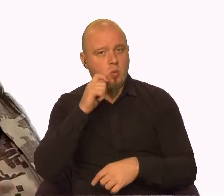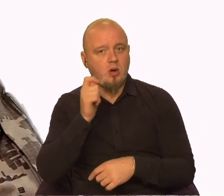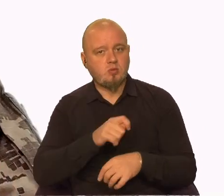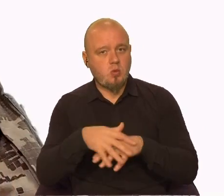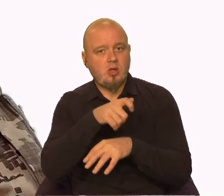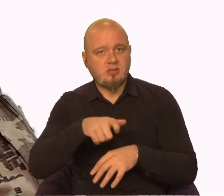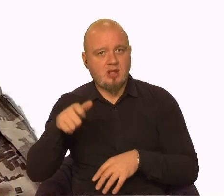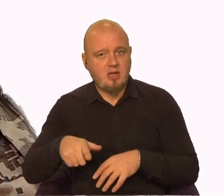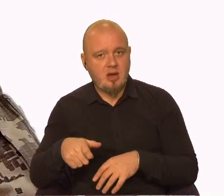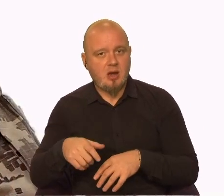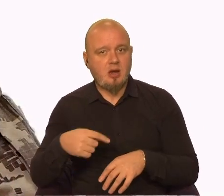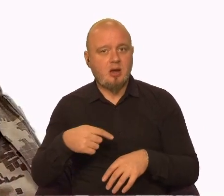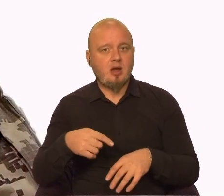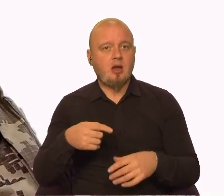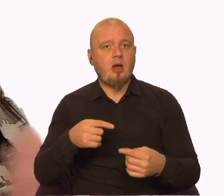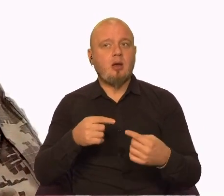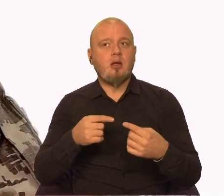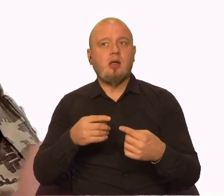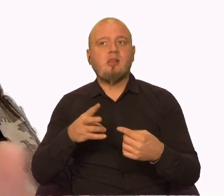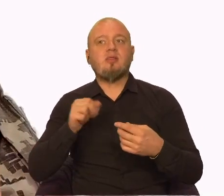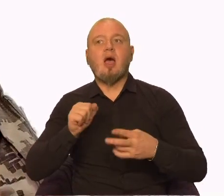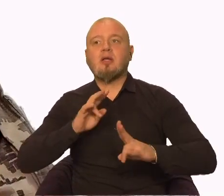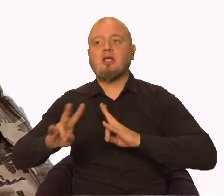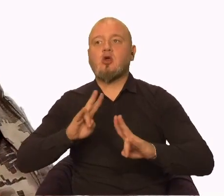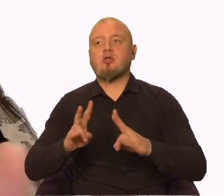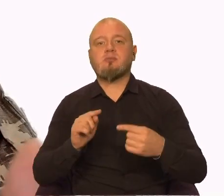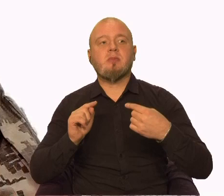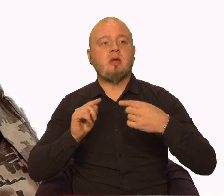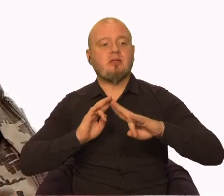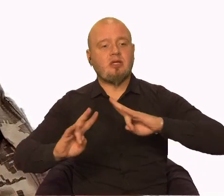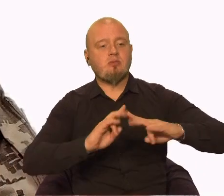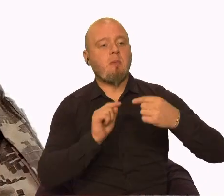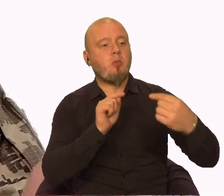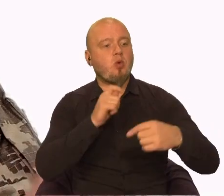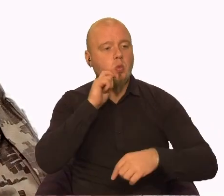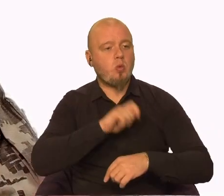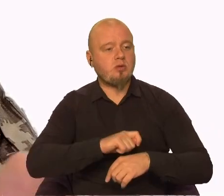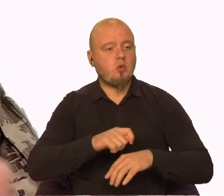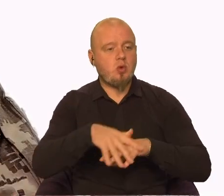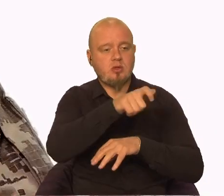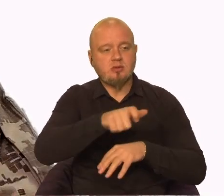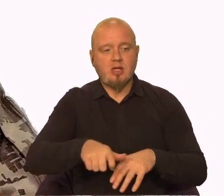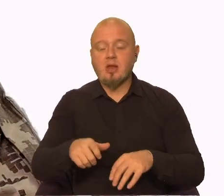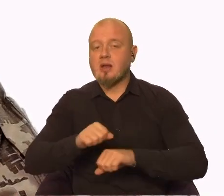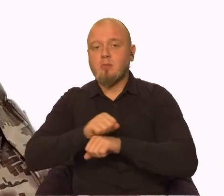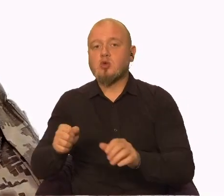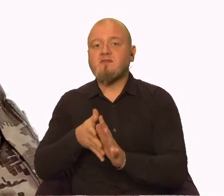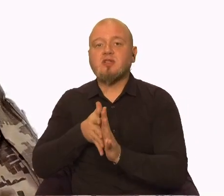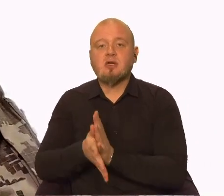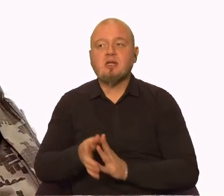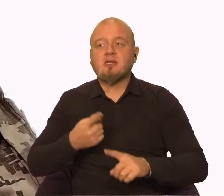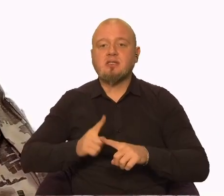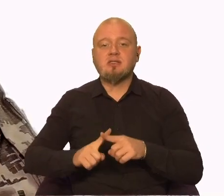українського населення, я все так, проти на тероризм проти так, українського так. населення, зважаючи своїми іменами, не можна витрачати, бо